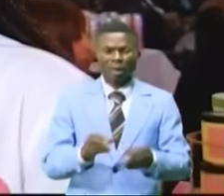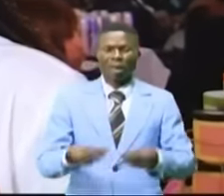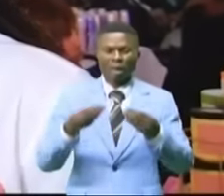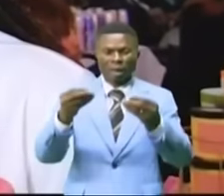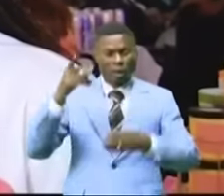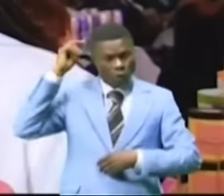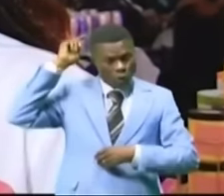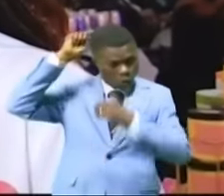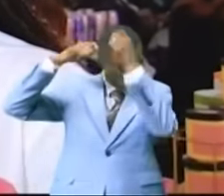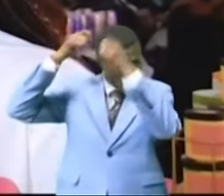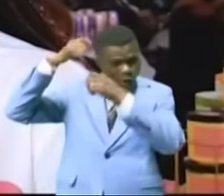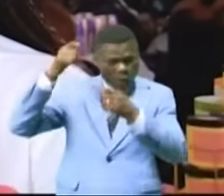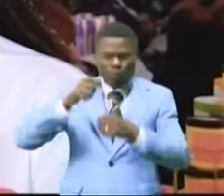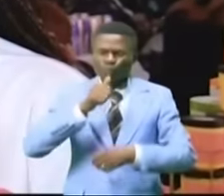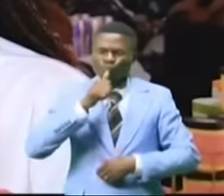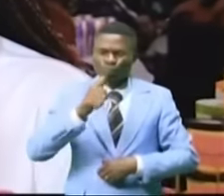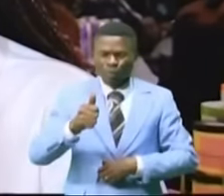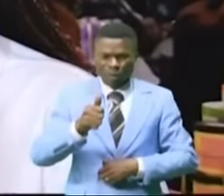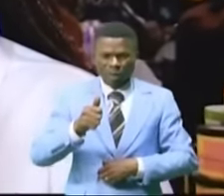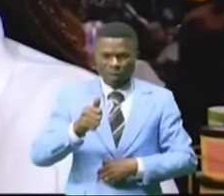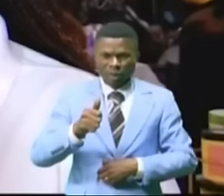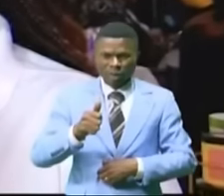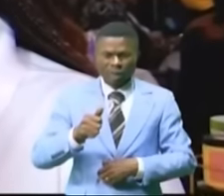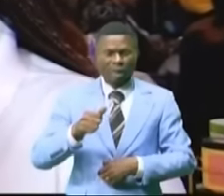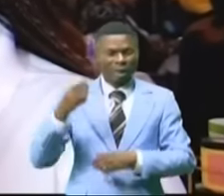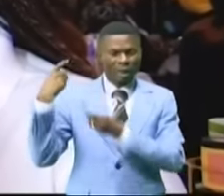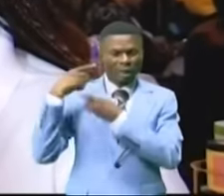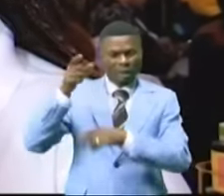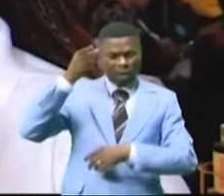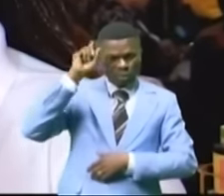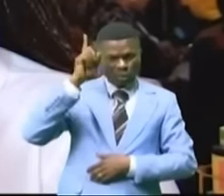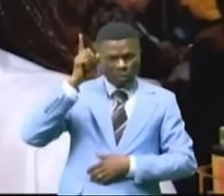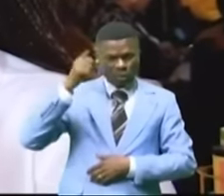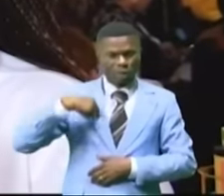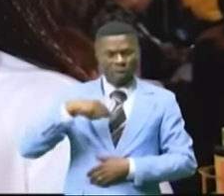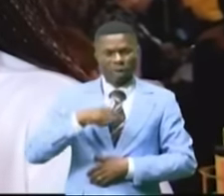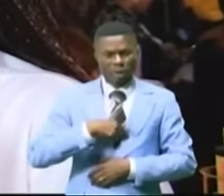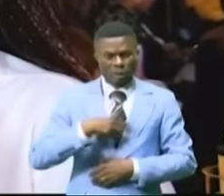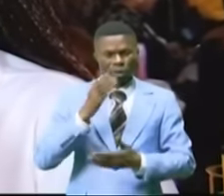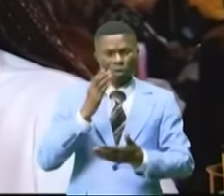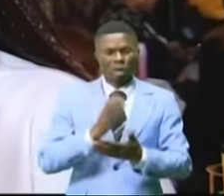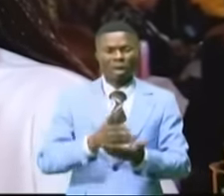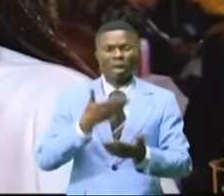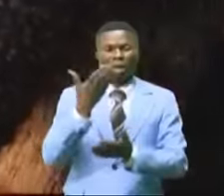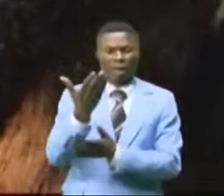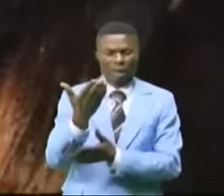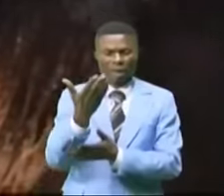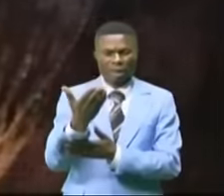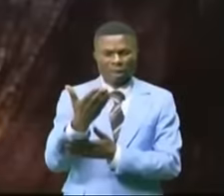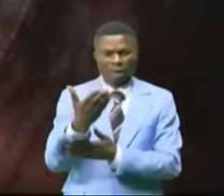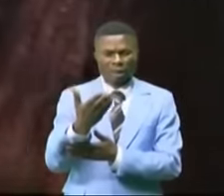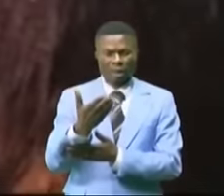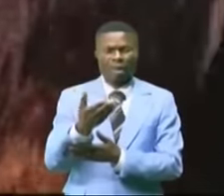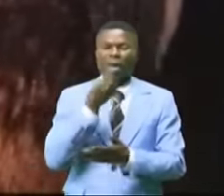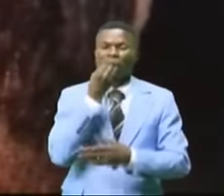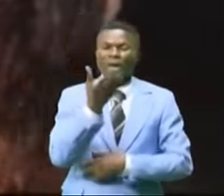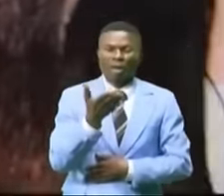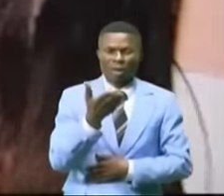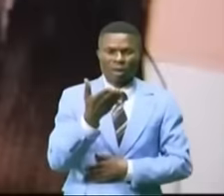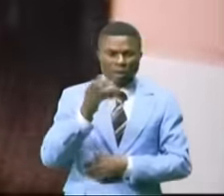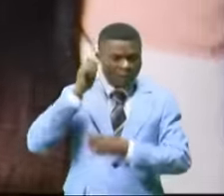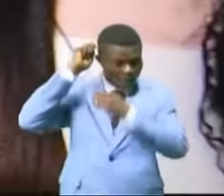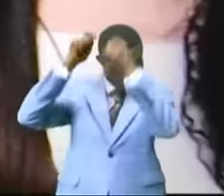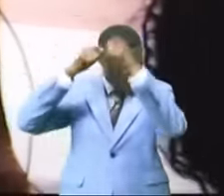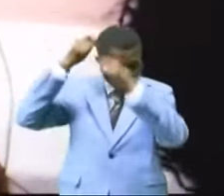coiffures afro-chic. Et depuis un moment, nous avons décidé de lancer une marque de perruques